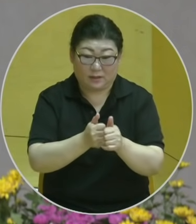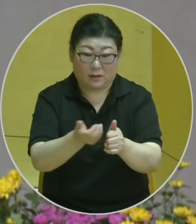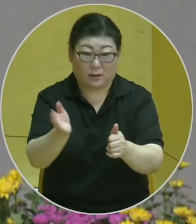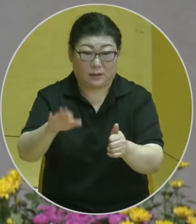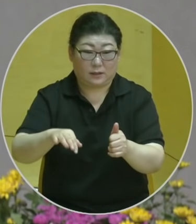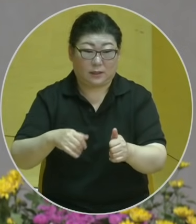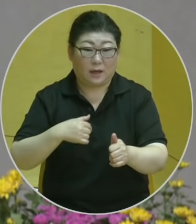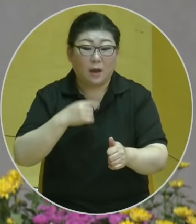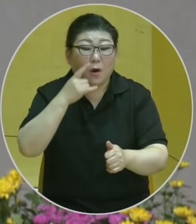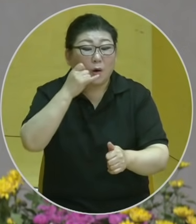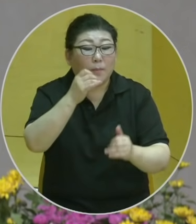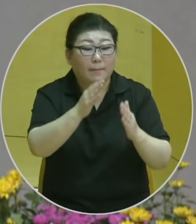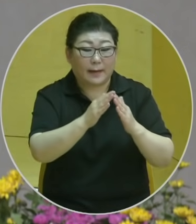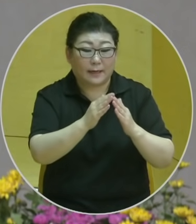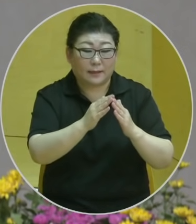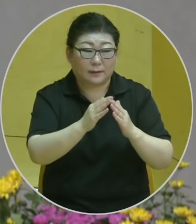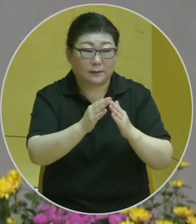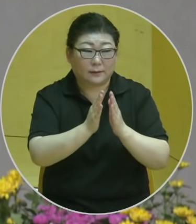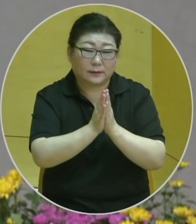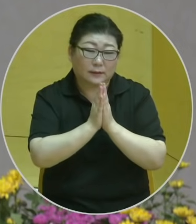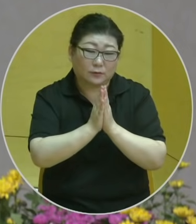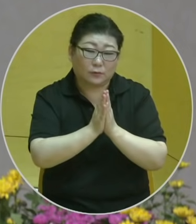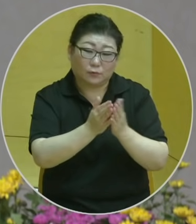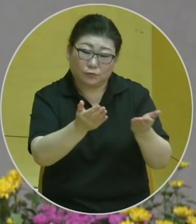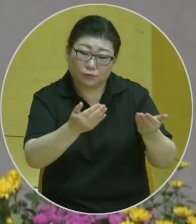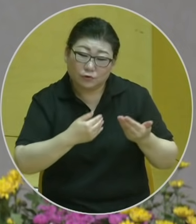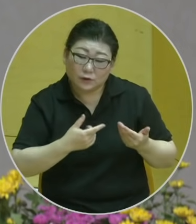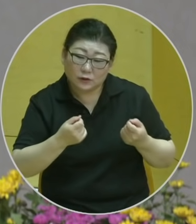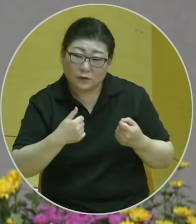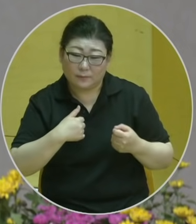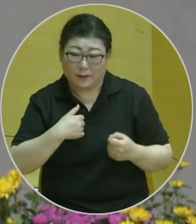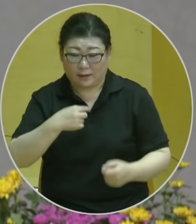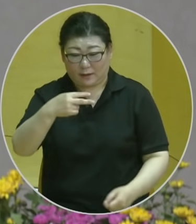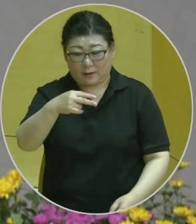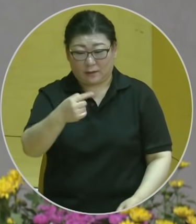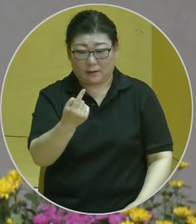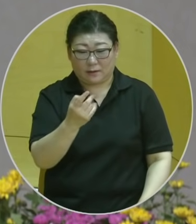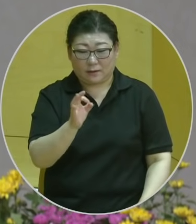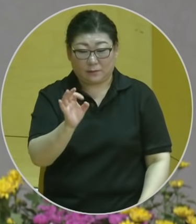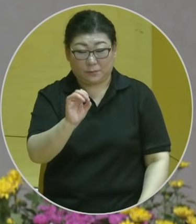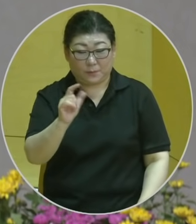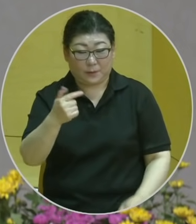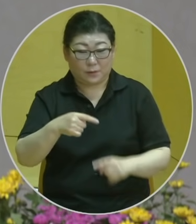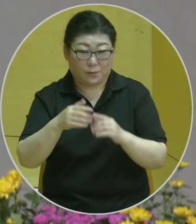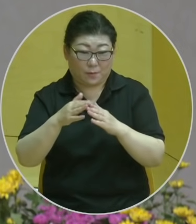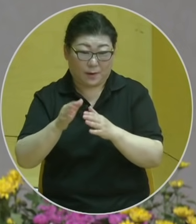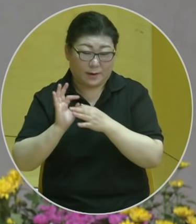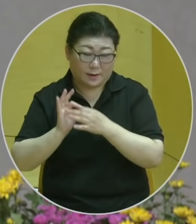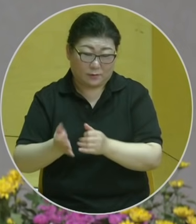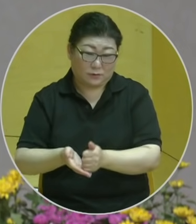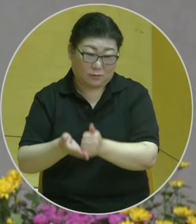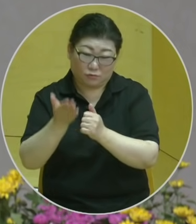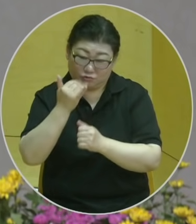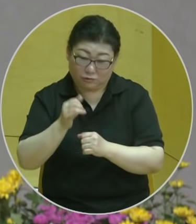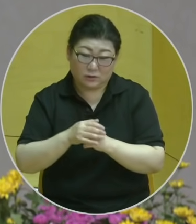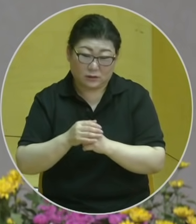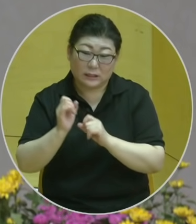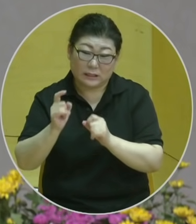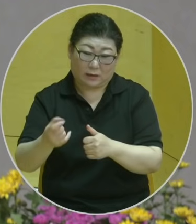참 이 귀한 동안교회를 계속 섬길 수 있는 그 기회가 주어진 것도, 우리 아버님이